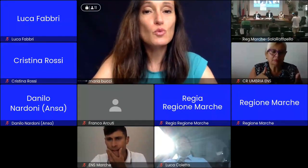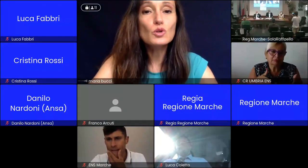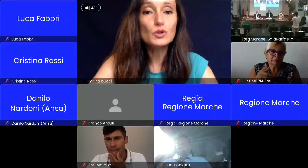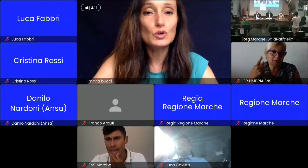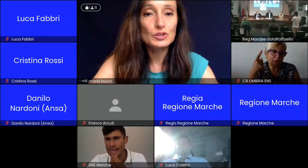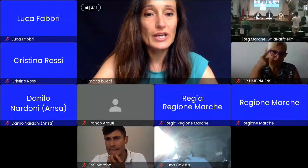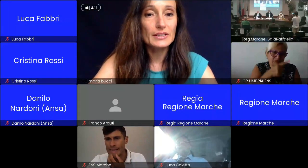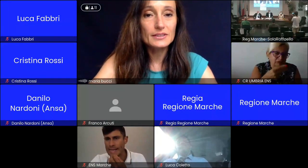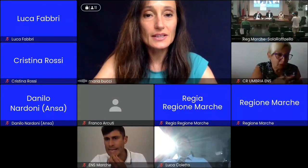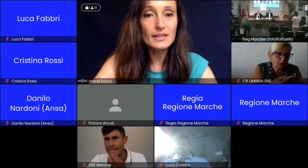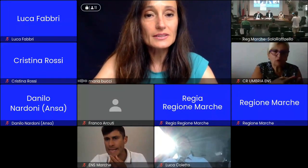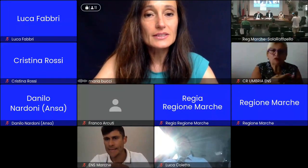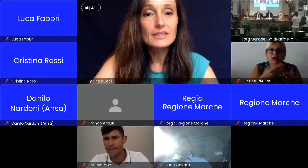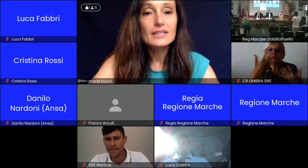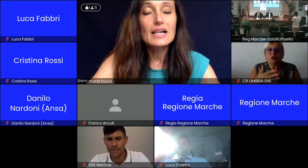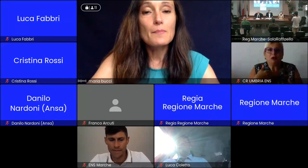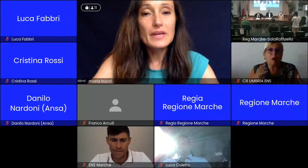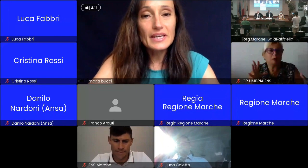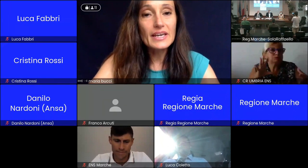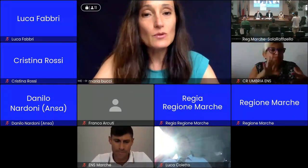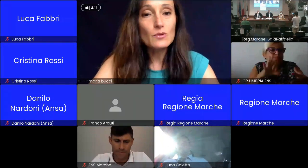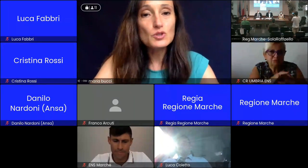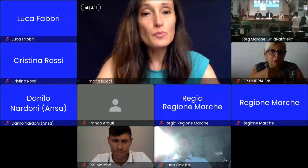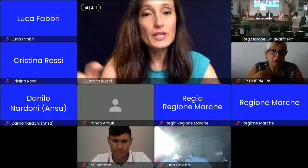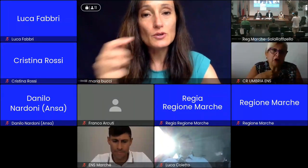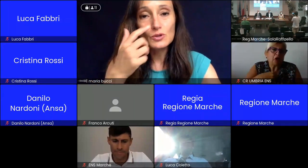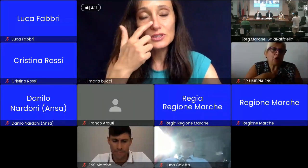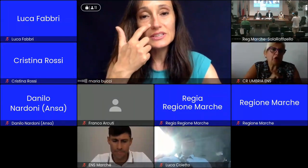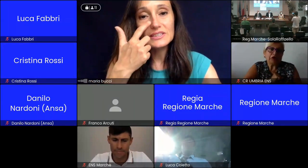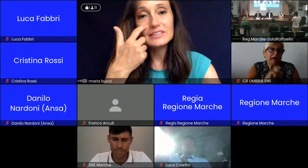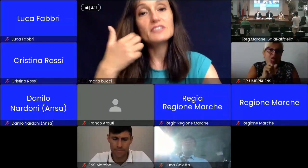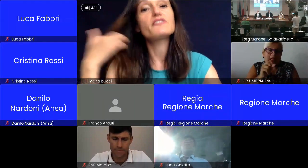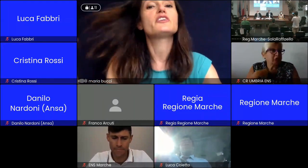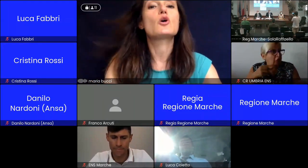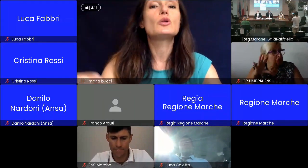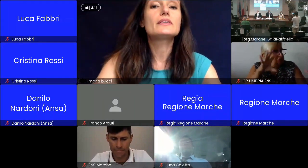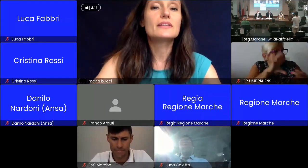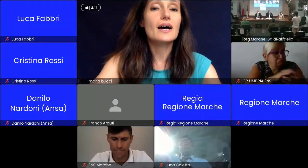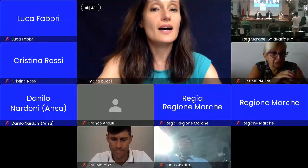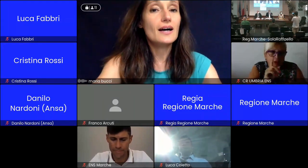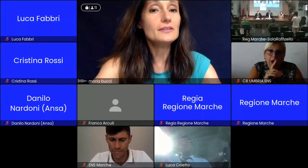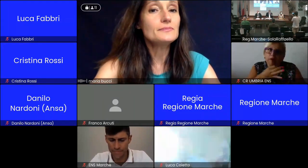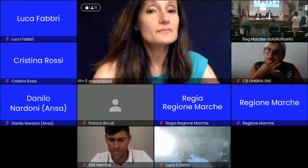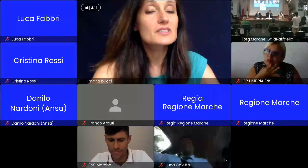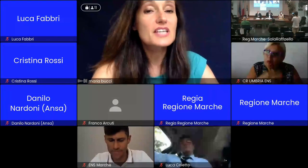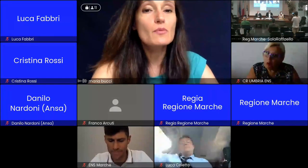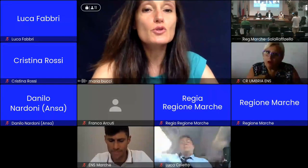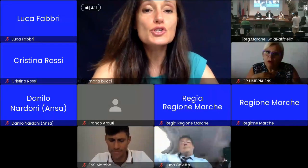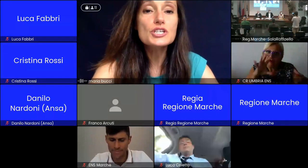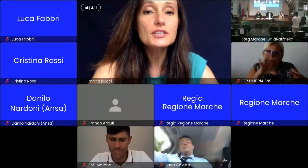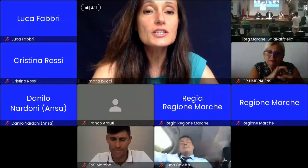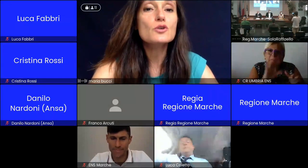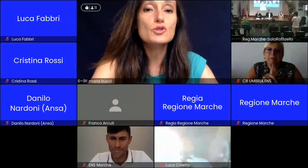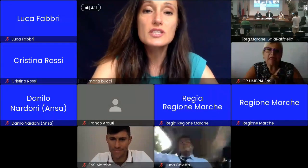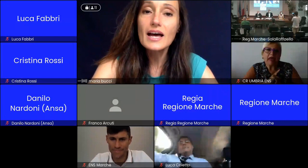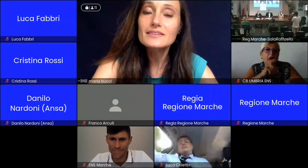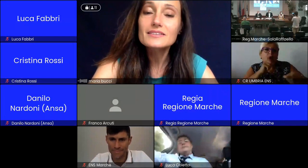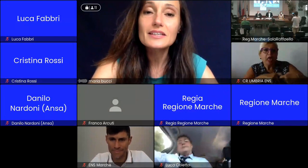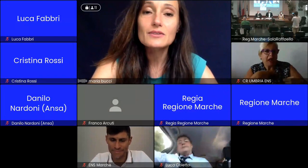Io sono molto contenta perché in questo periodo di difficoltà siamo